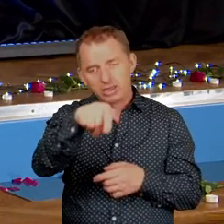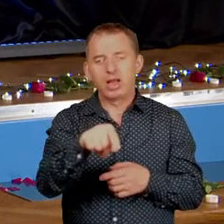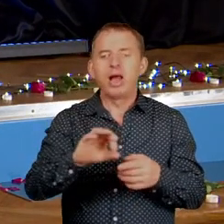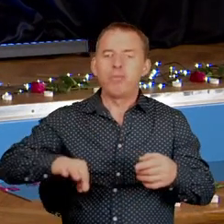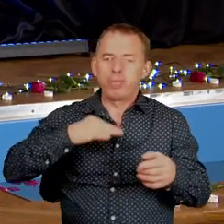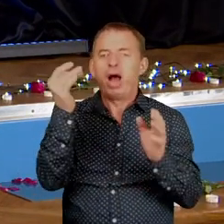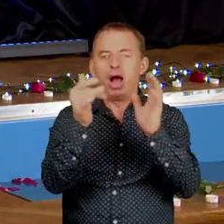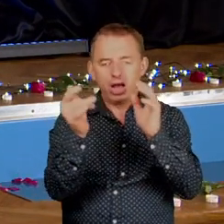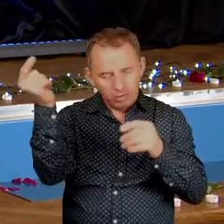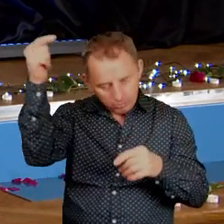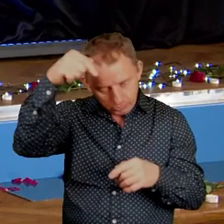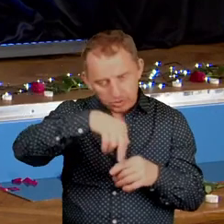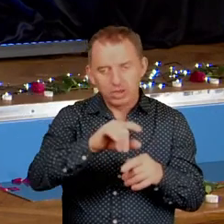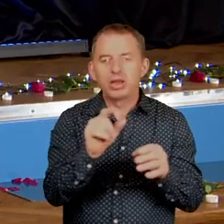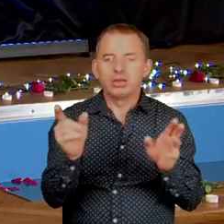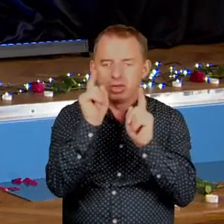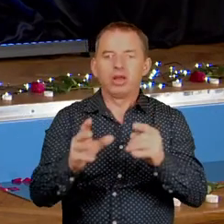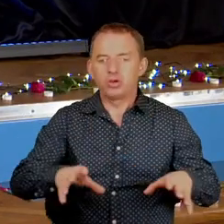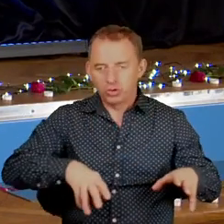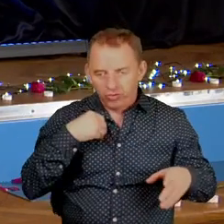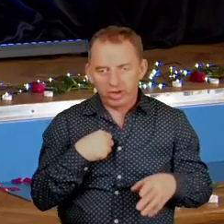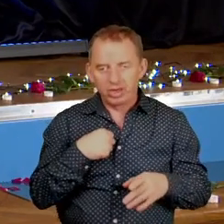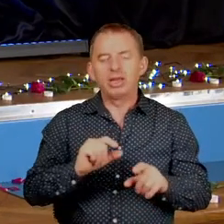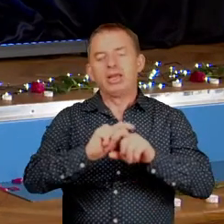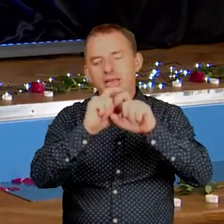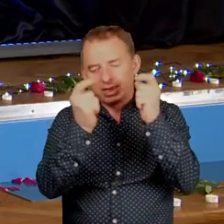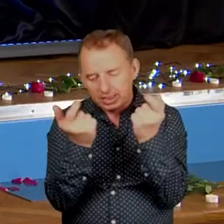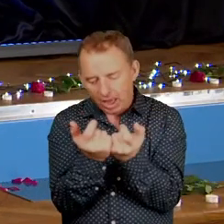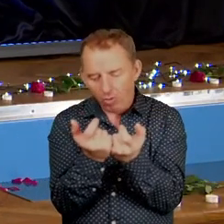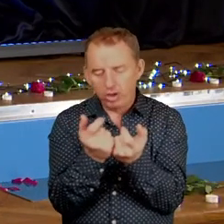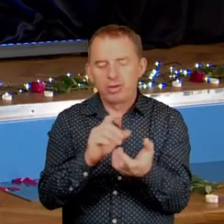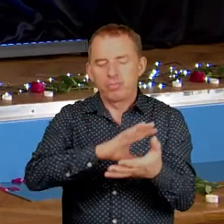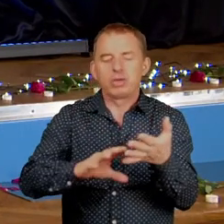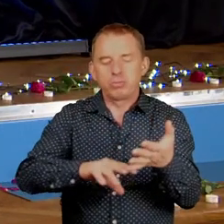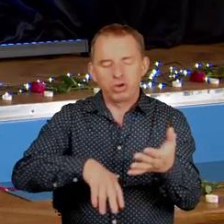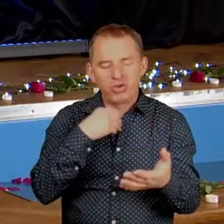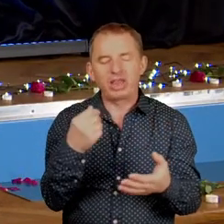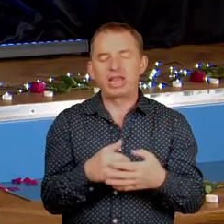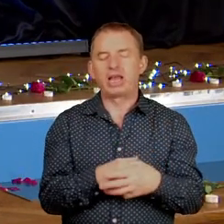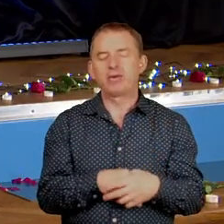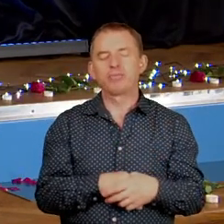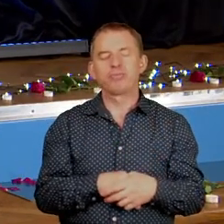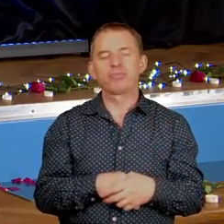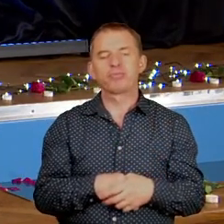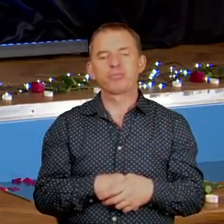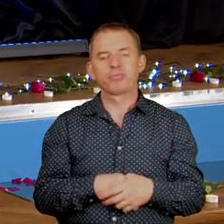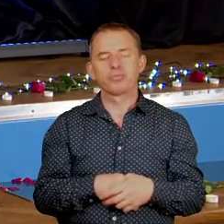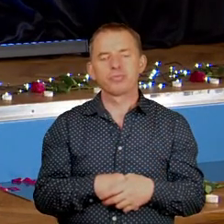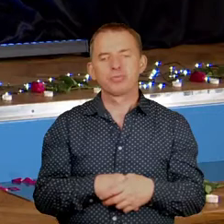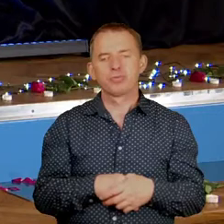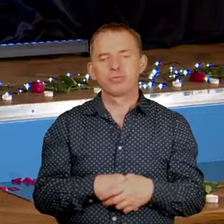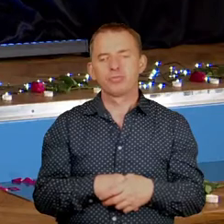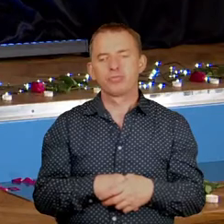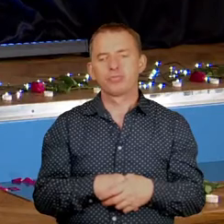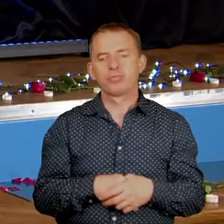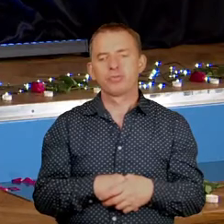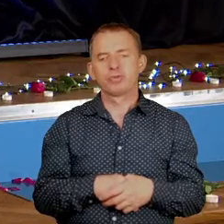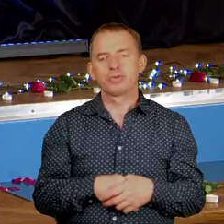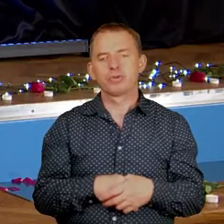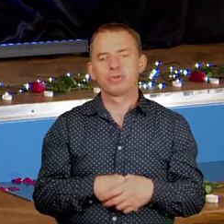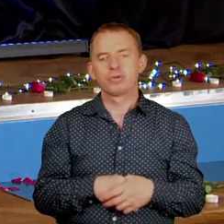przychodzi z tysiącami świętych, jest w całej Biblii. The second coming of Christ speaks especially to those with fearful